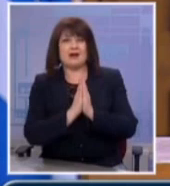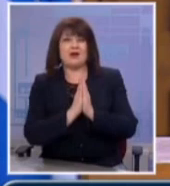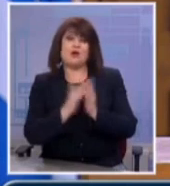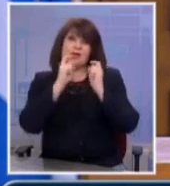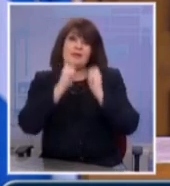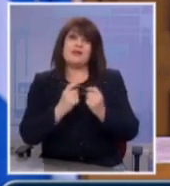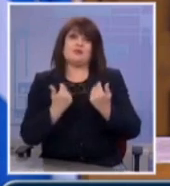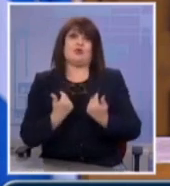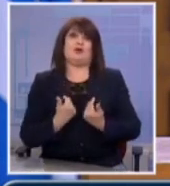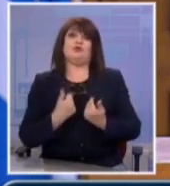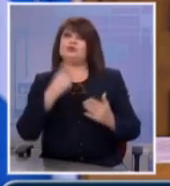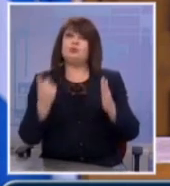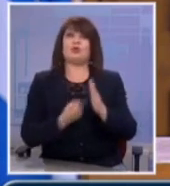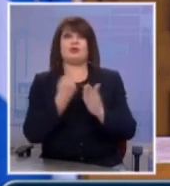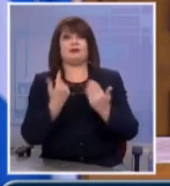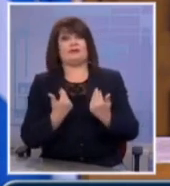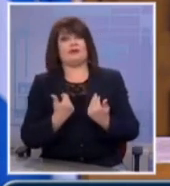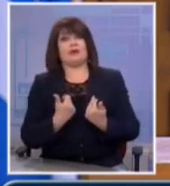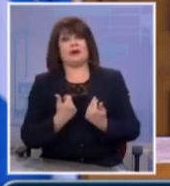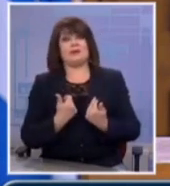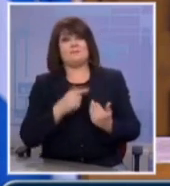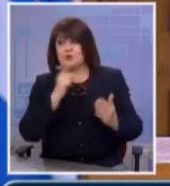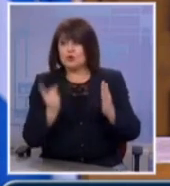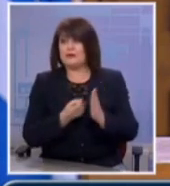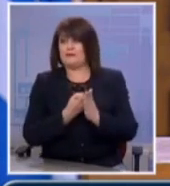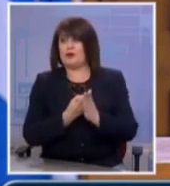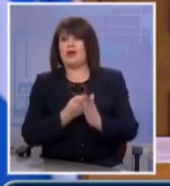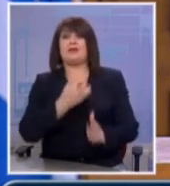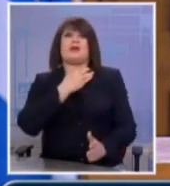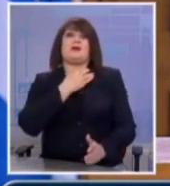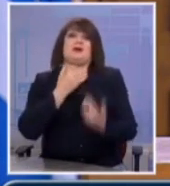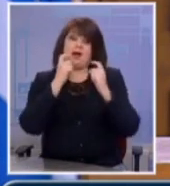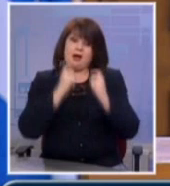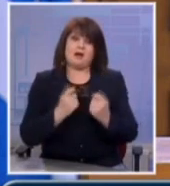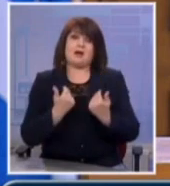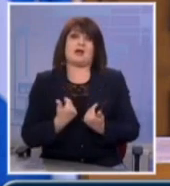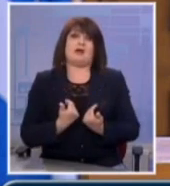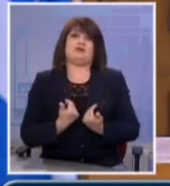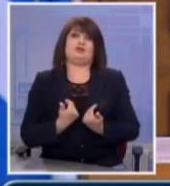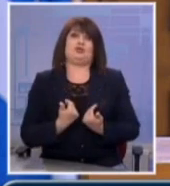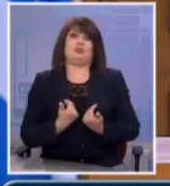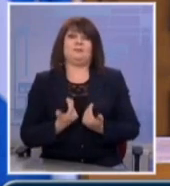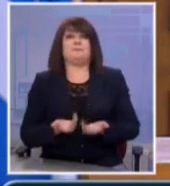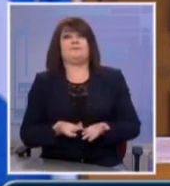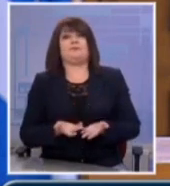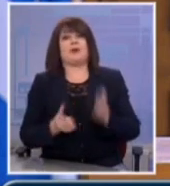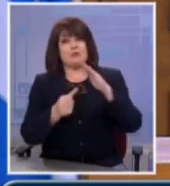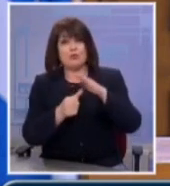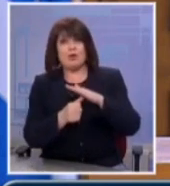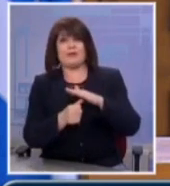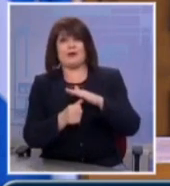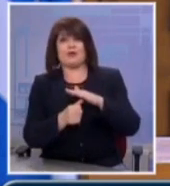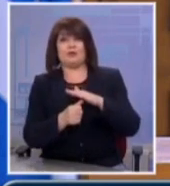αναγκάσετε για πρώτη φορά, για πρώτη φορά, κύριε οικονόμου, θα αναγκάσετε το